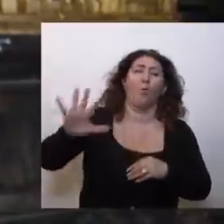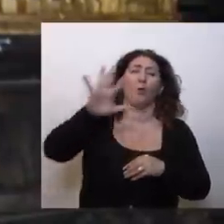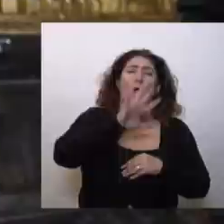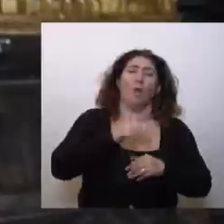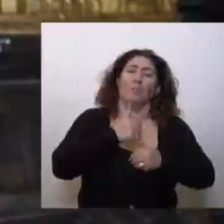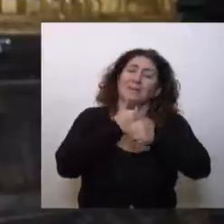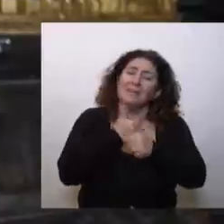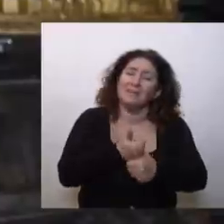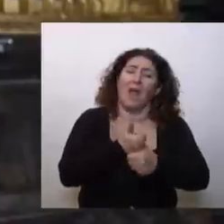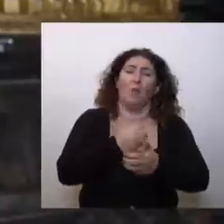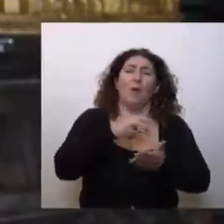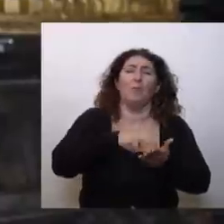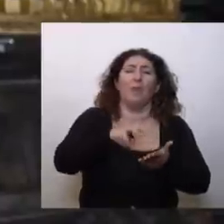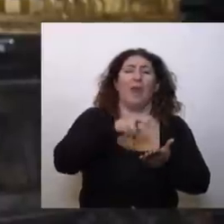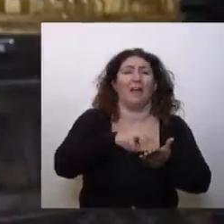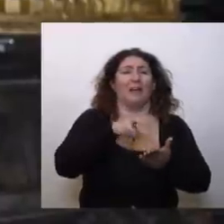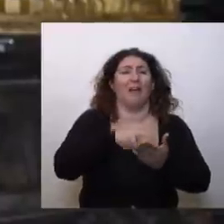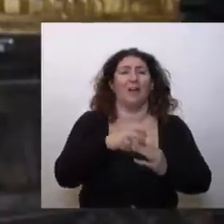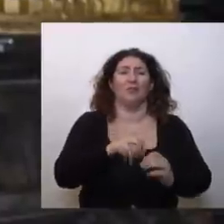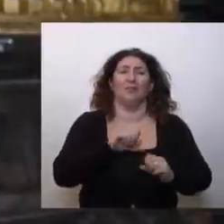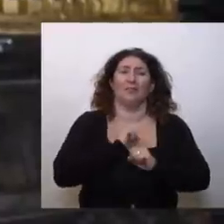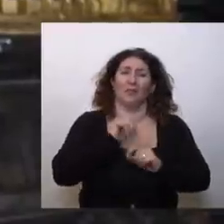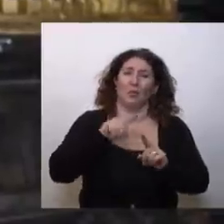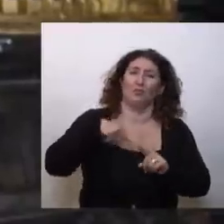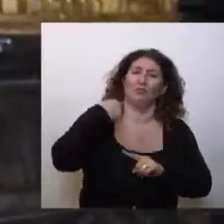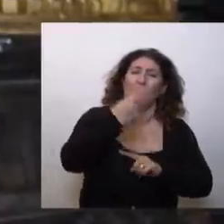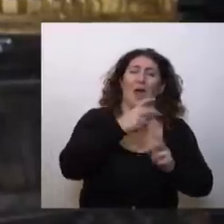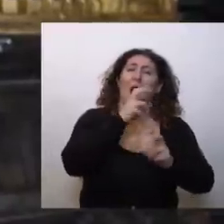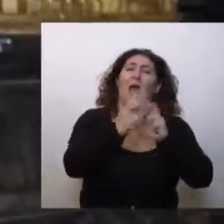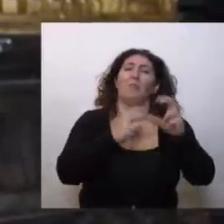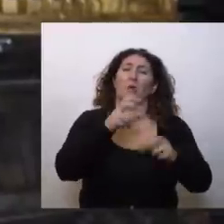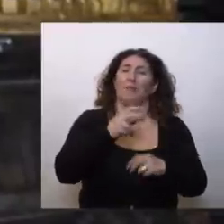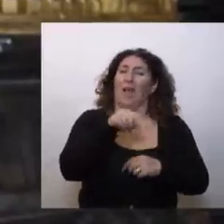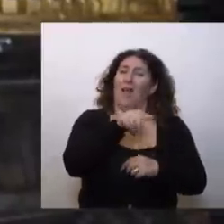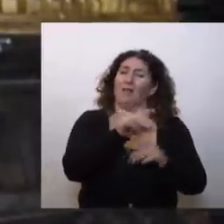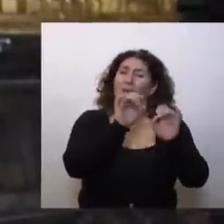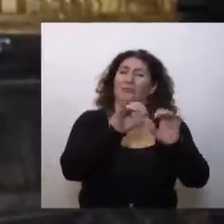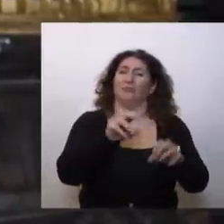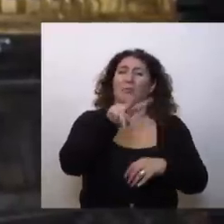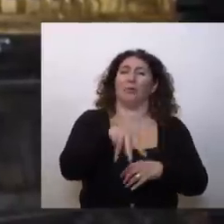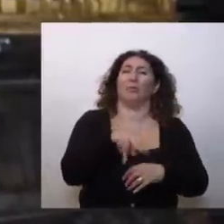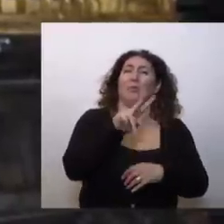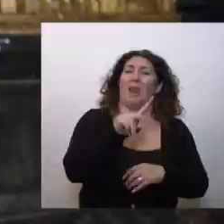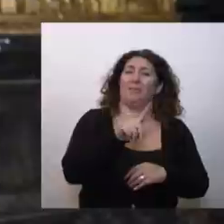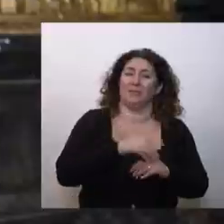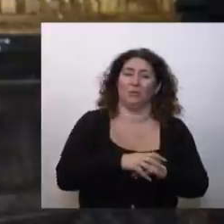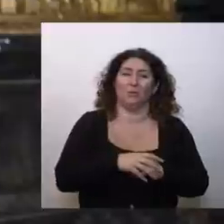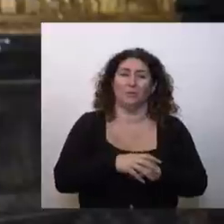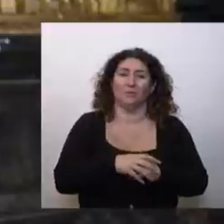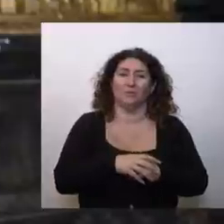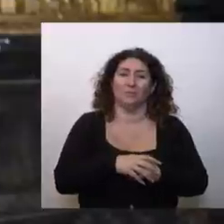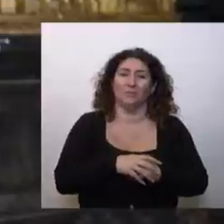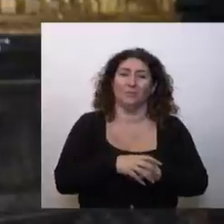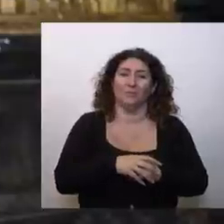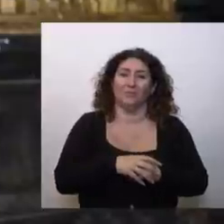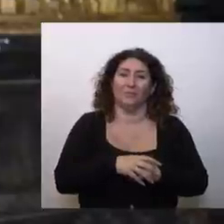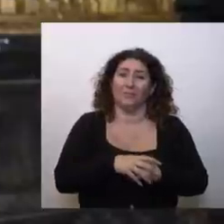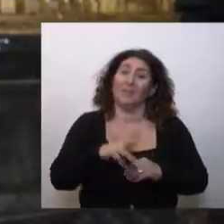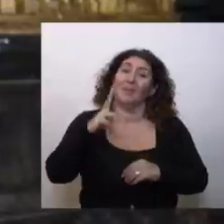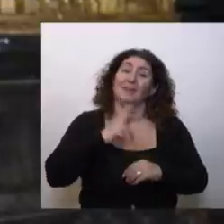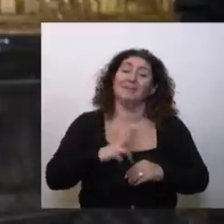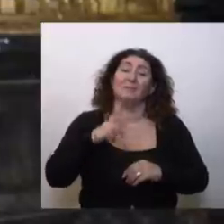di fiducia qui a Torino, atteso per il prossimo dicembre. Sperare in tempo